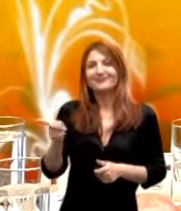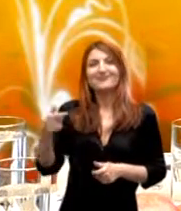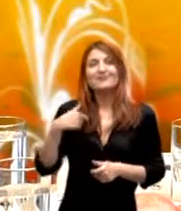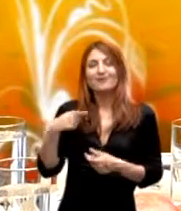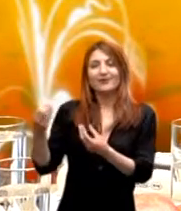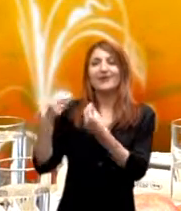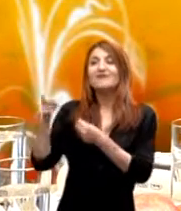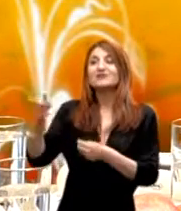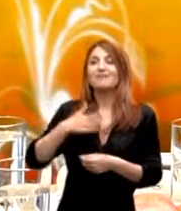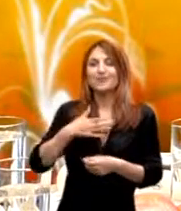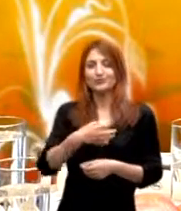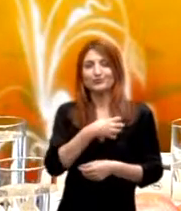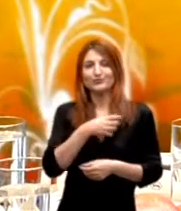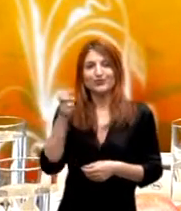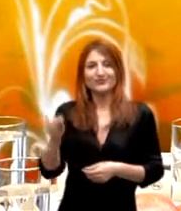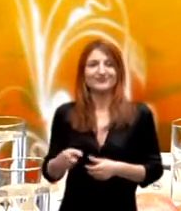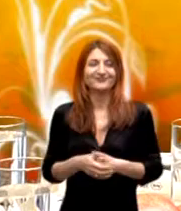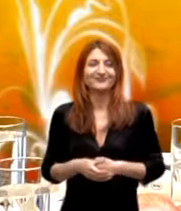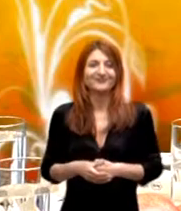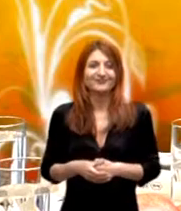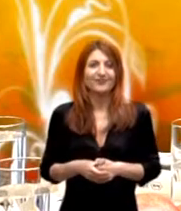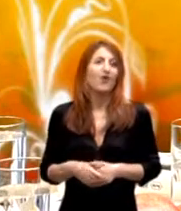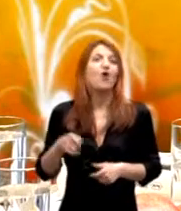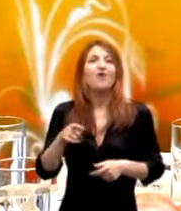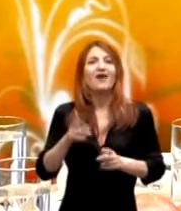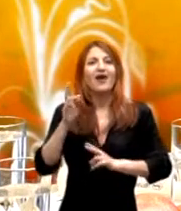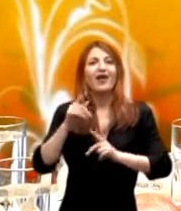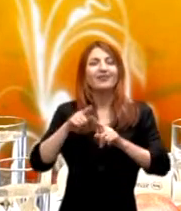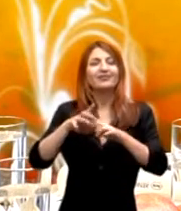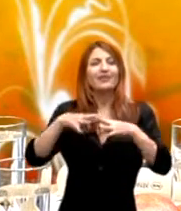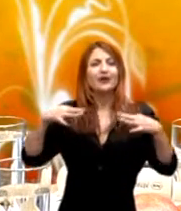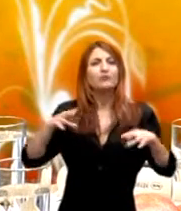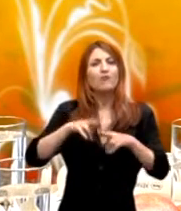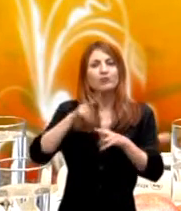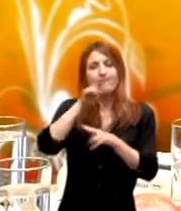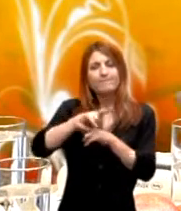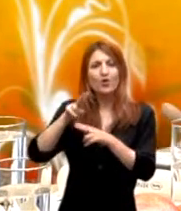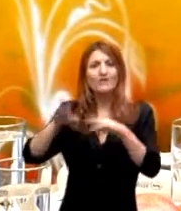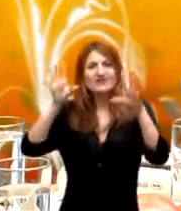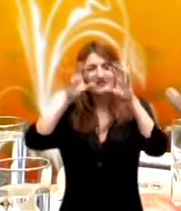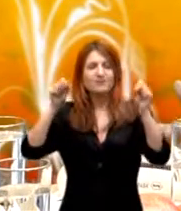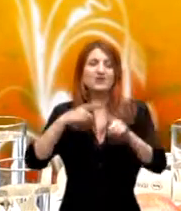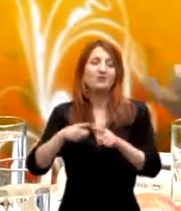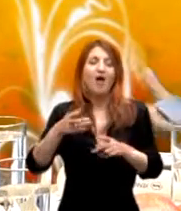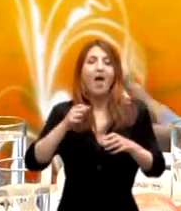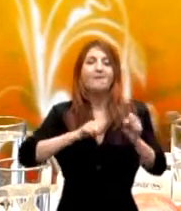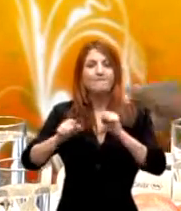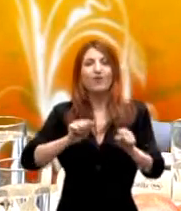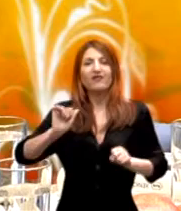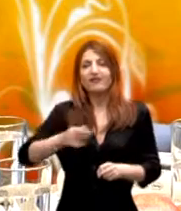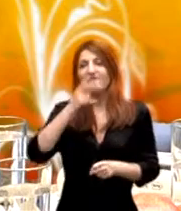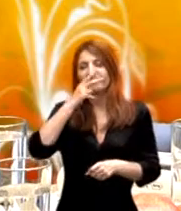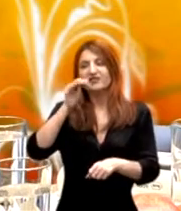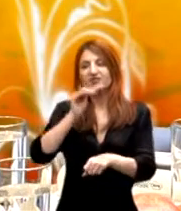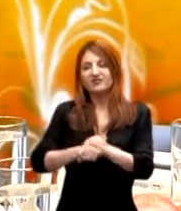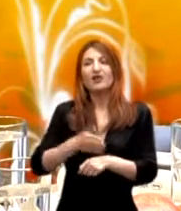mentor i moj šef. Znači, ova tribina debatna će biti pod pokroviteljstvom Sabora našega. Ipak je politika prepoznala da i do uvijek